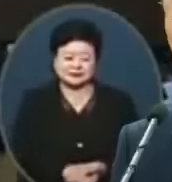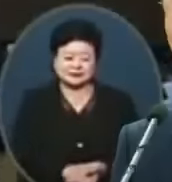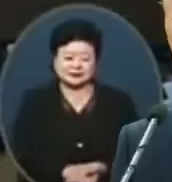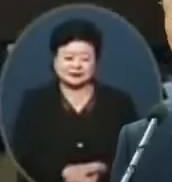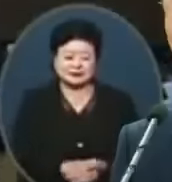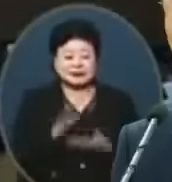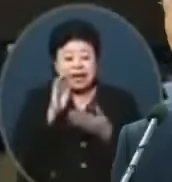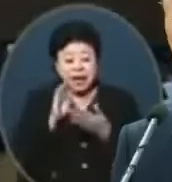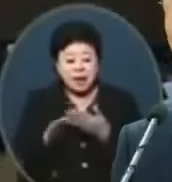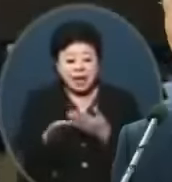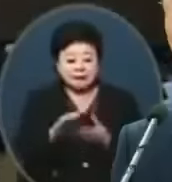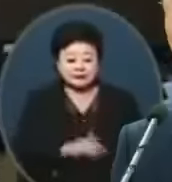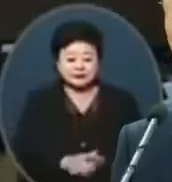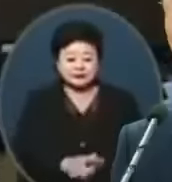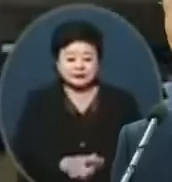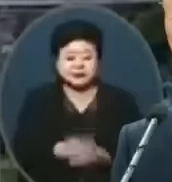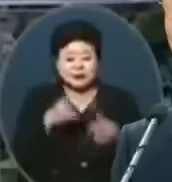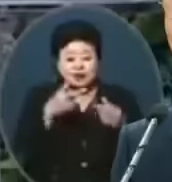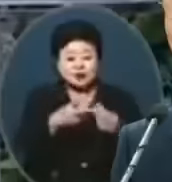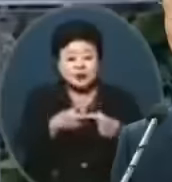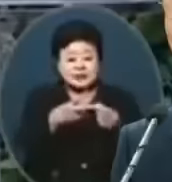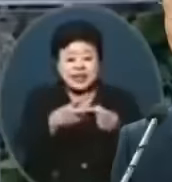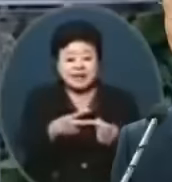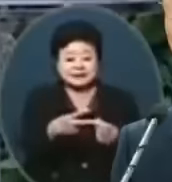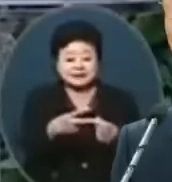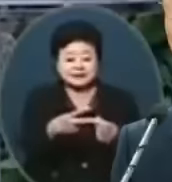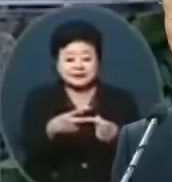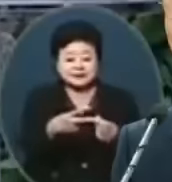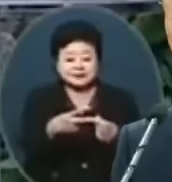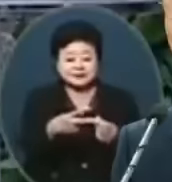그 다음 둘째로